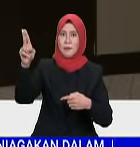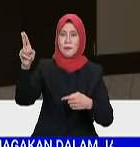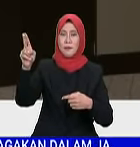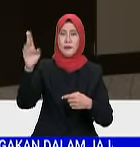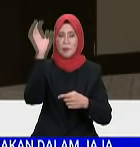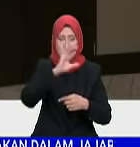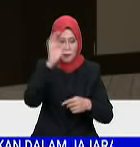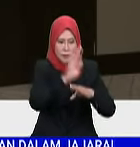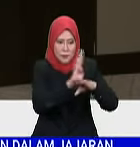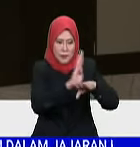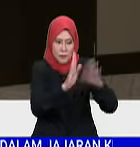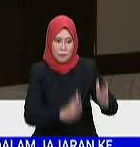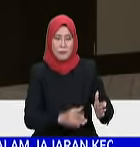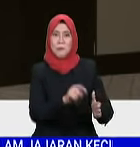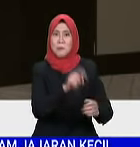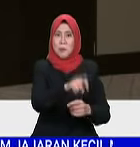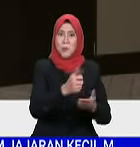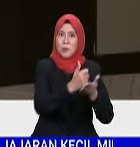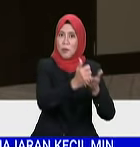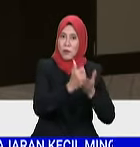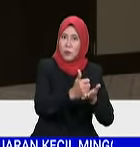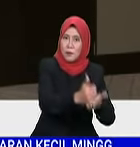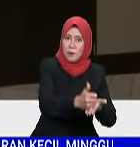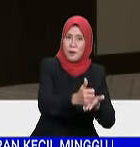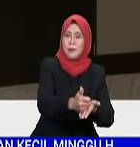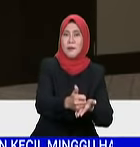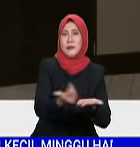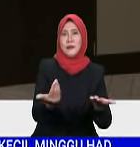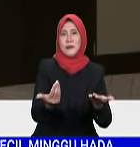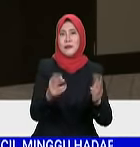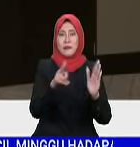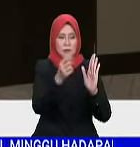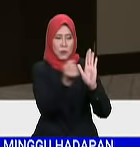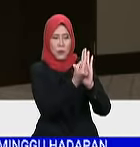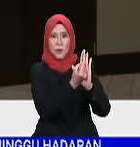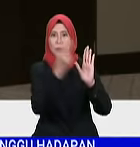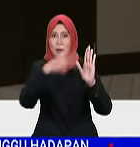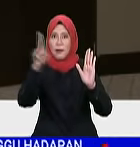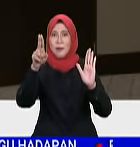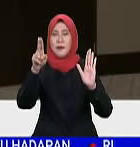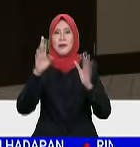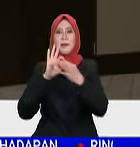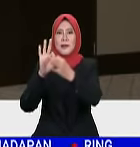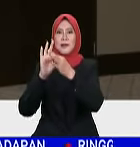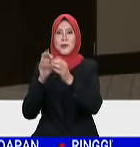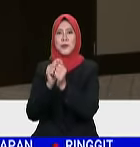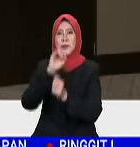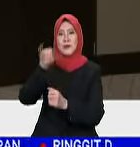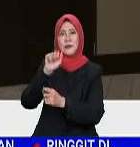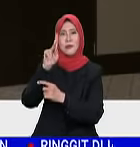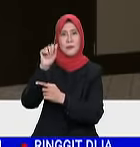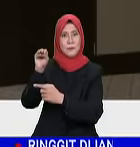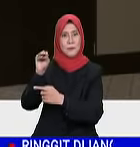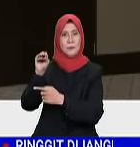kita yang memerlukan bantuan dari sudut tanda halal. Kita bekerjasama dengan JAKIM, KKM